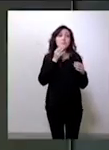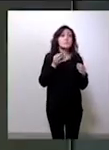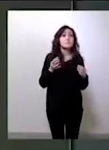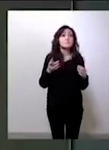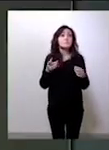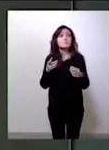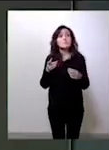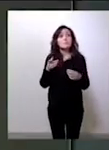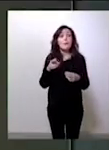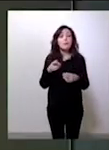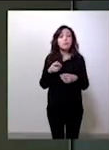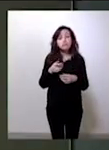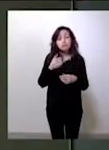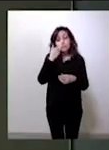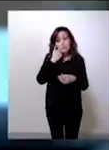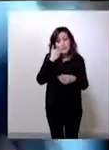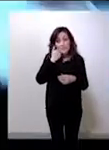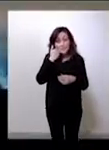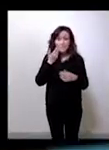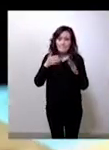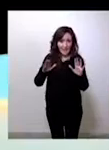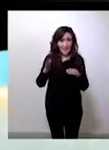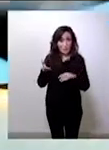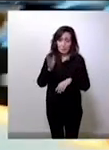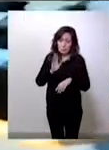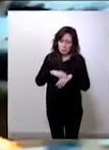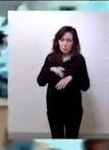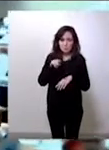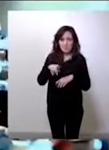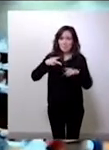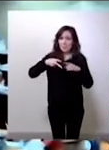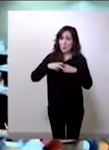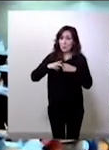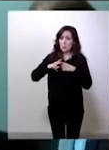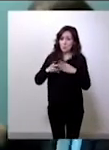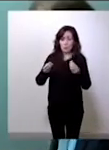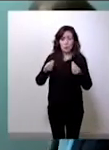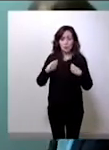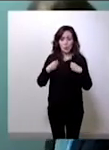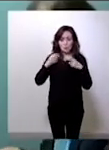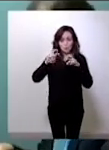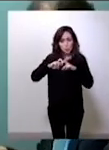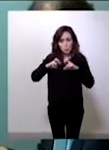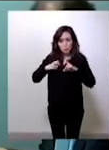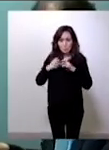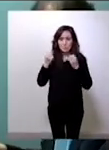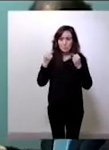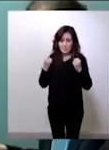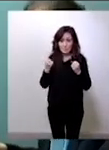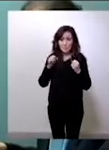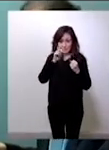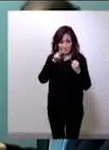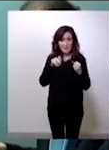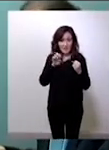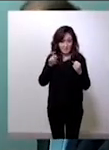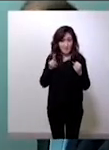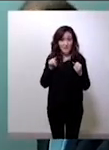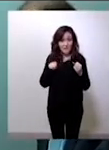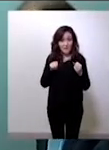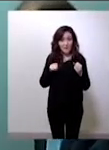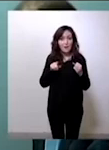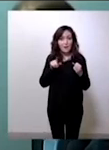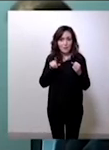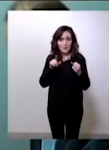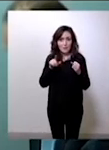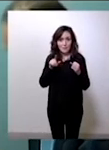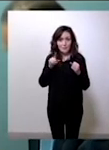fun comme ça au premier abord, mais en réalité, je pense que c'est un outil ultra structurant ce spazer, et il le sera d'autant plus si en fait on veille